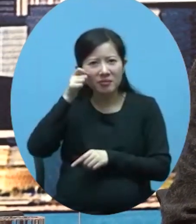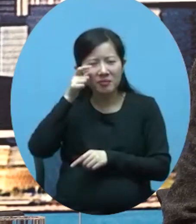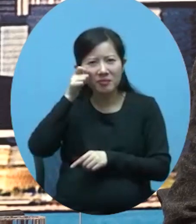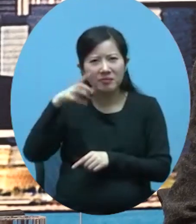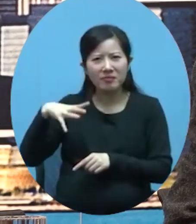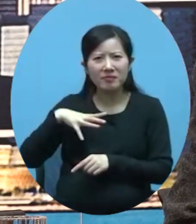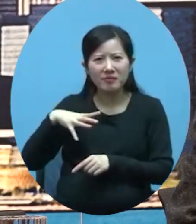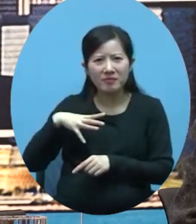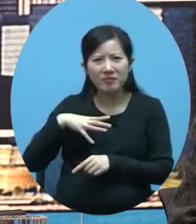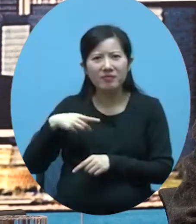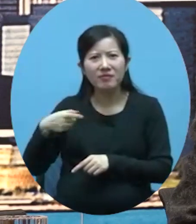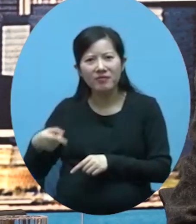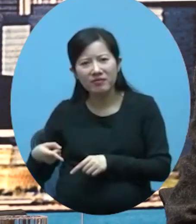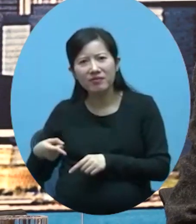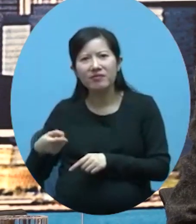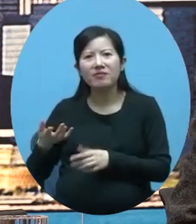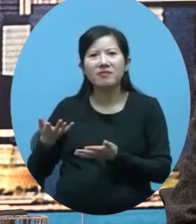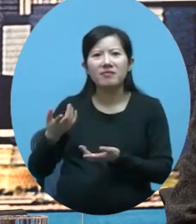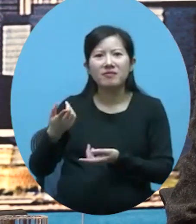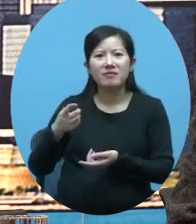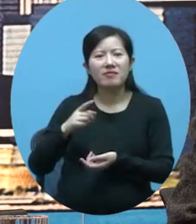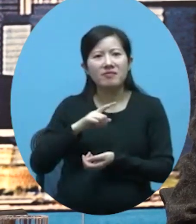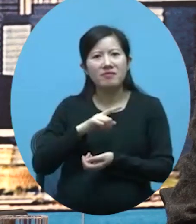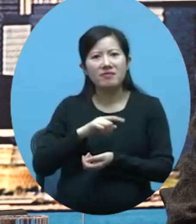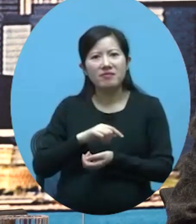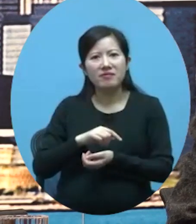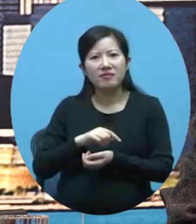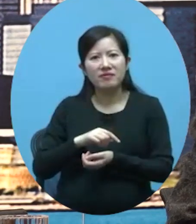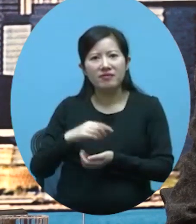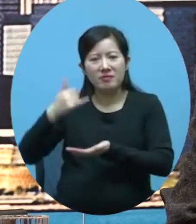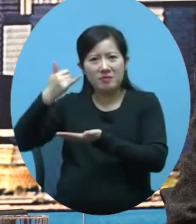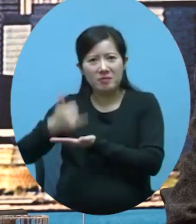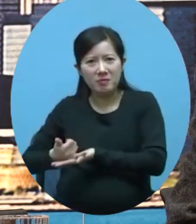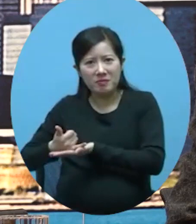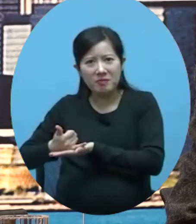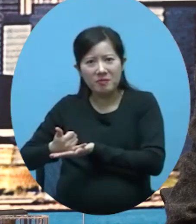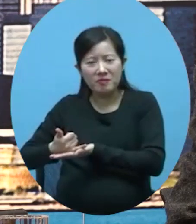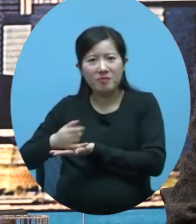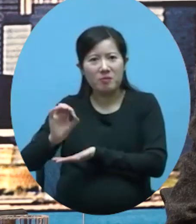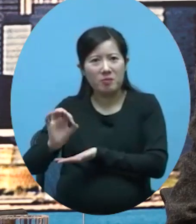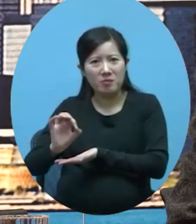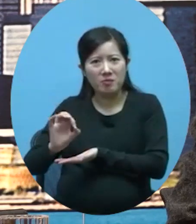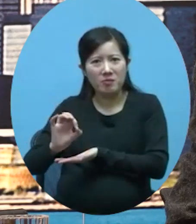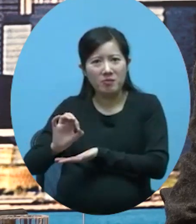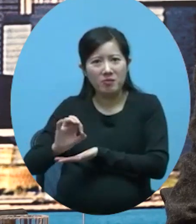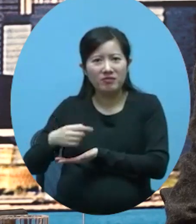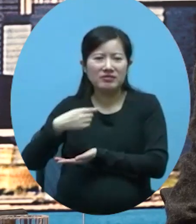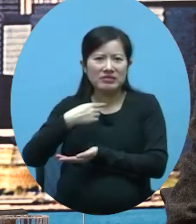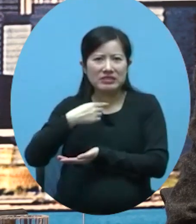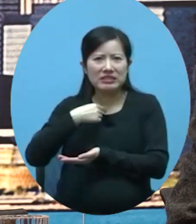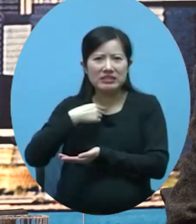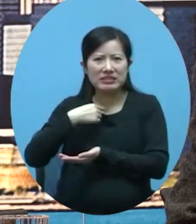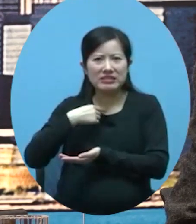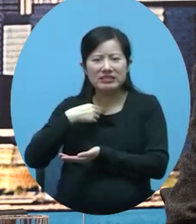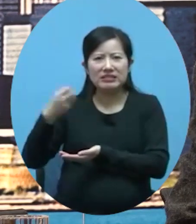原因或者不同的原因以至他未必可以留在要指定的位置其實要個別處理